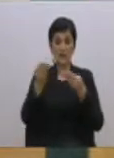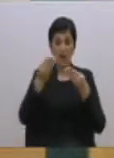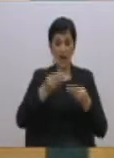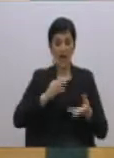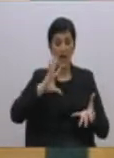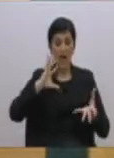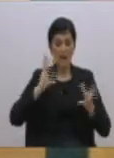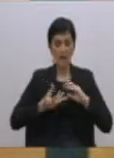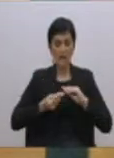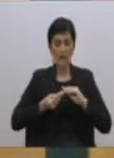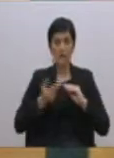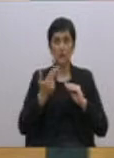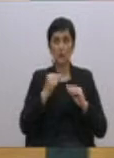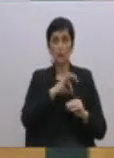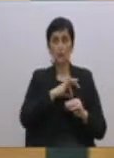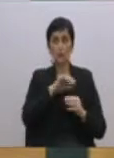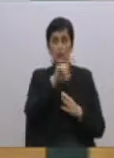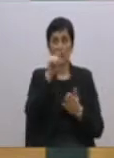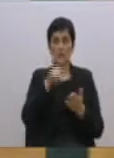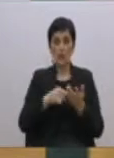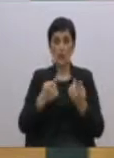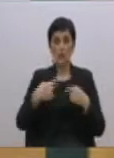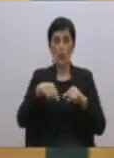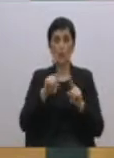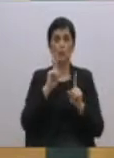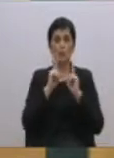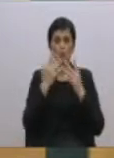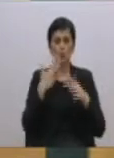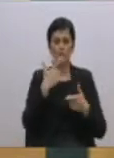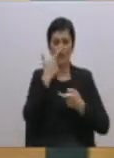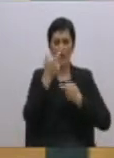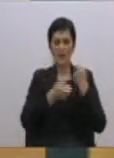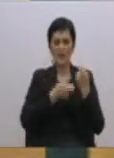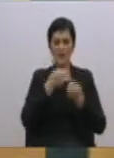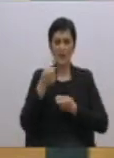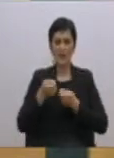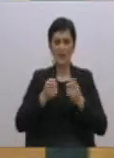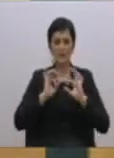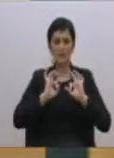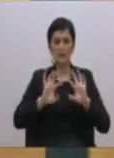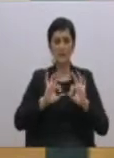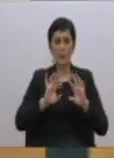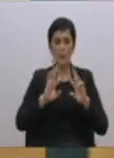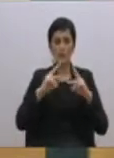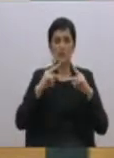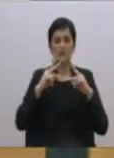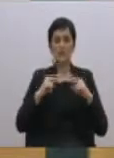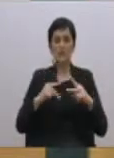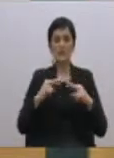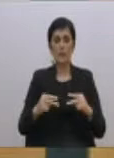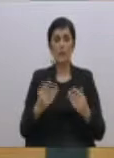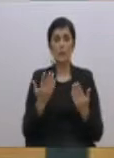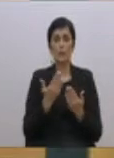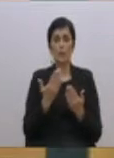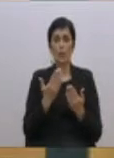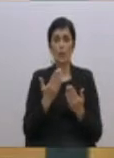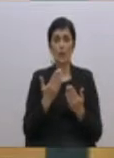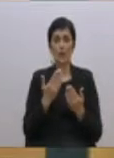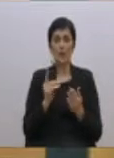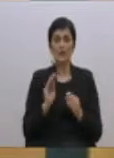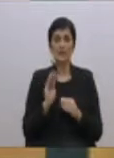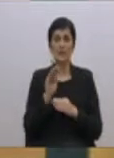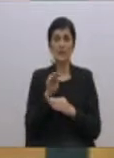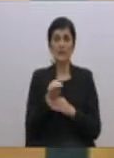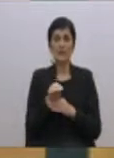და იურიდიულ საკითხთა კომიტეტის სხდომაზე უკვე დეტალურად წარმოვადგინე ის ცვლილებები, რომელიც